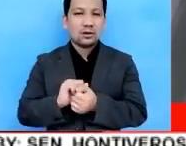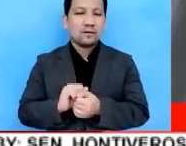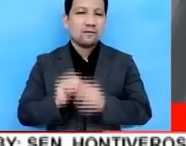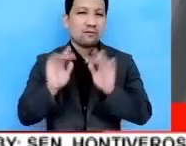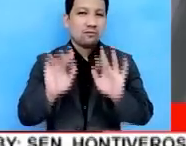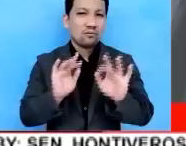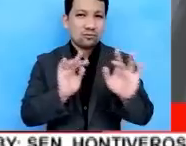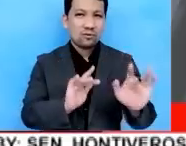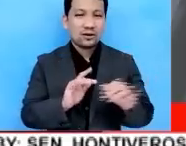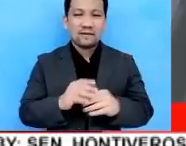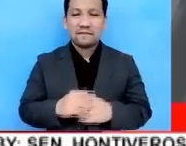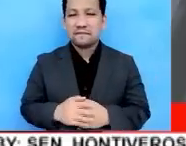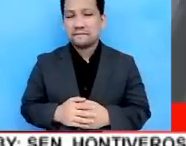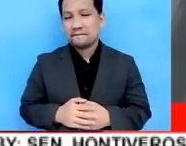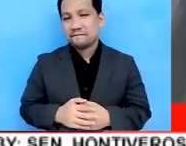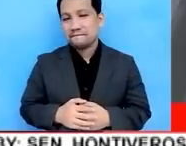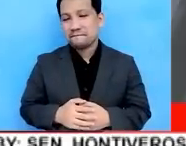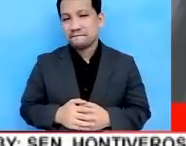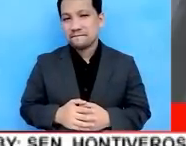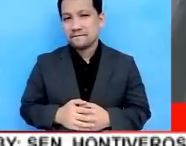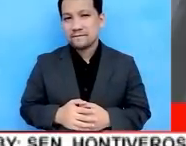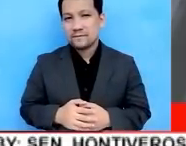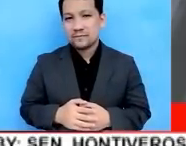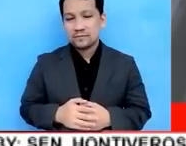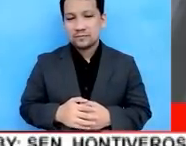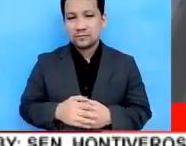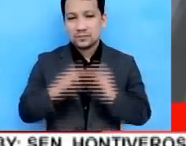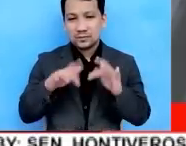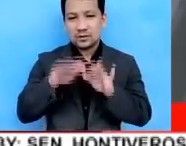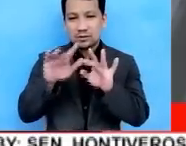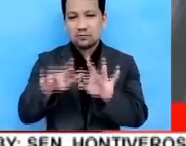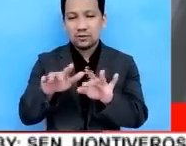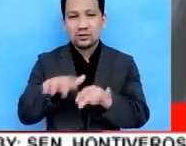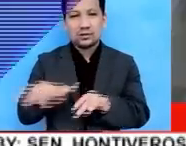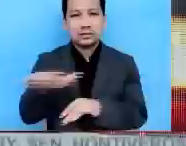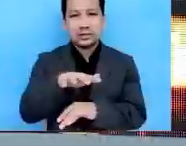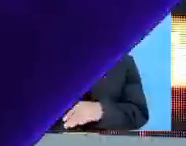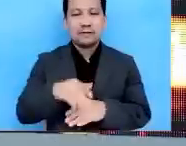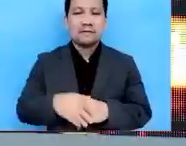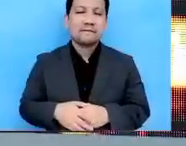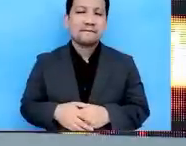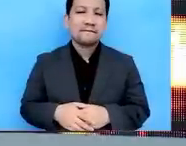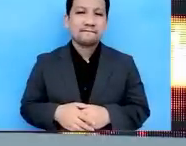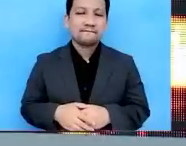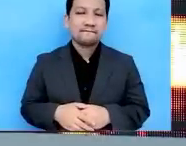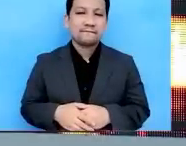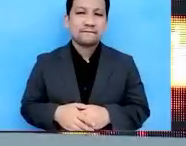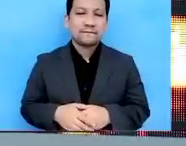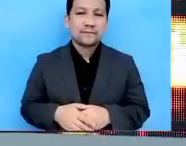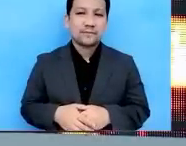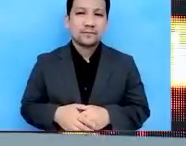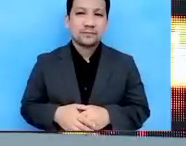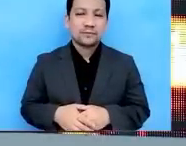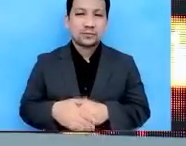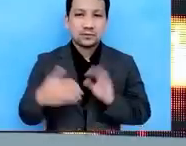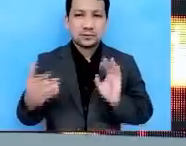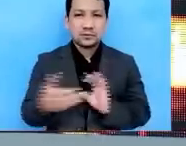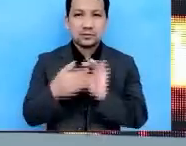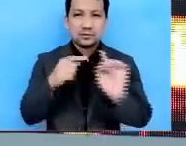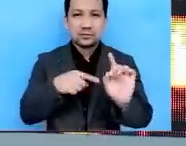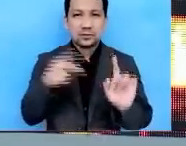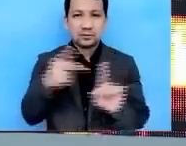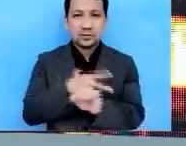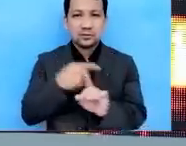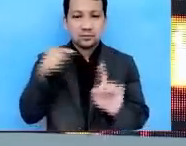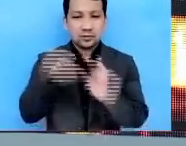Maawa naman kayo. Humarap din sa Senado ang yuda ng isang biktimang pinatay